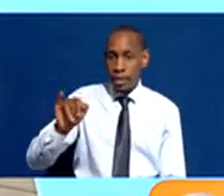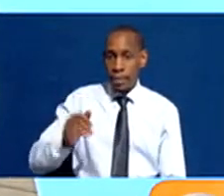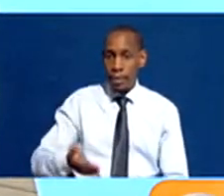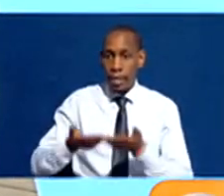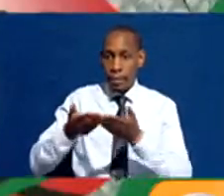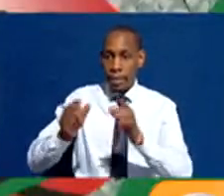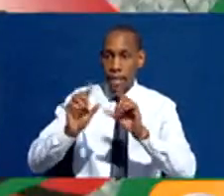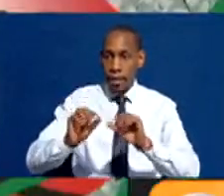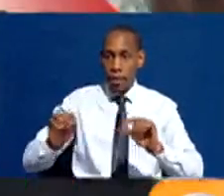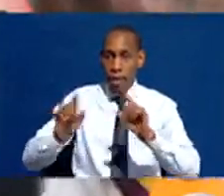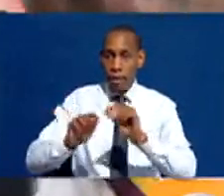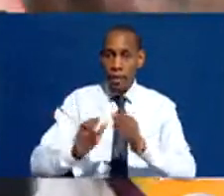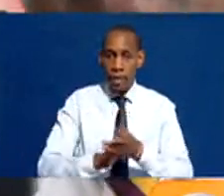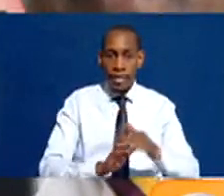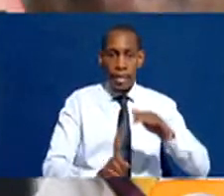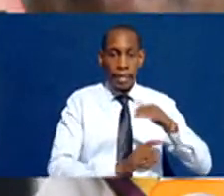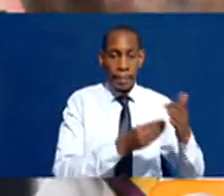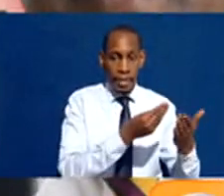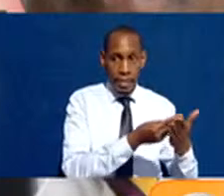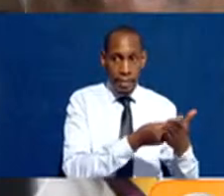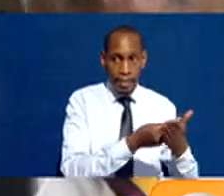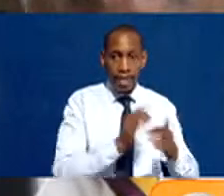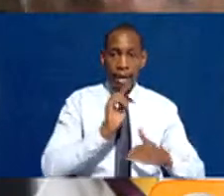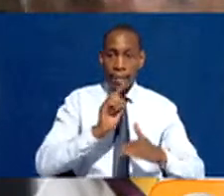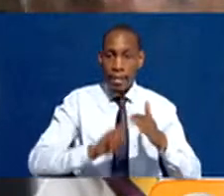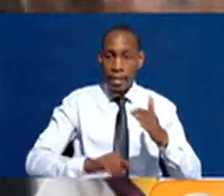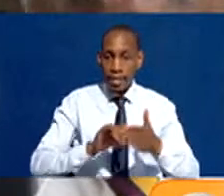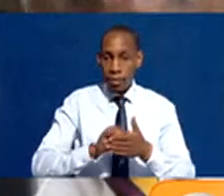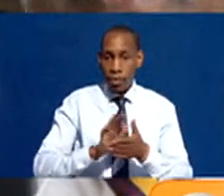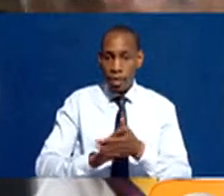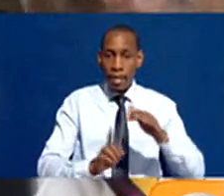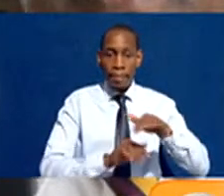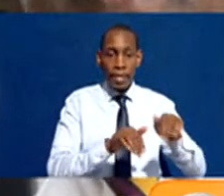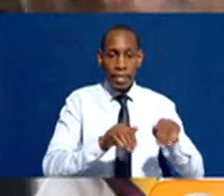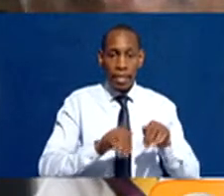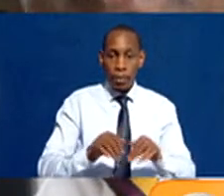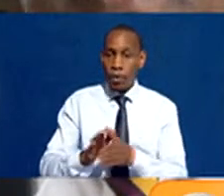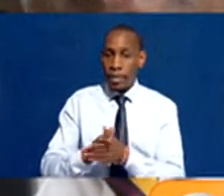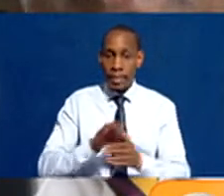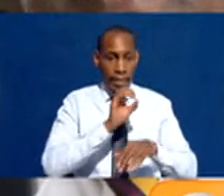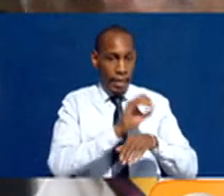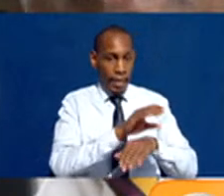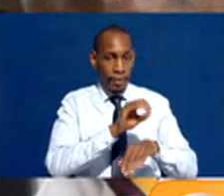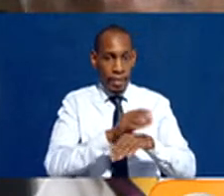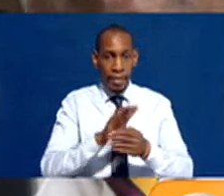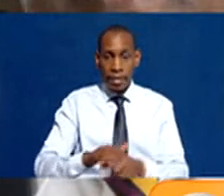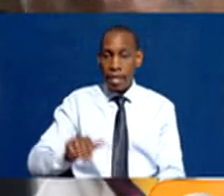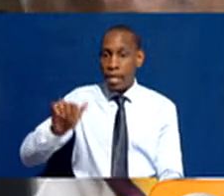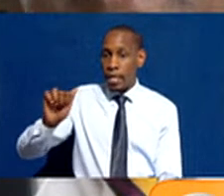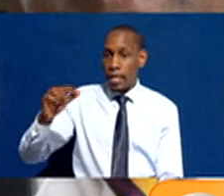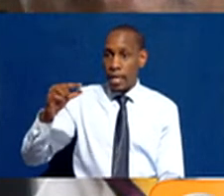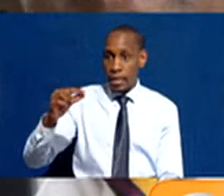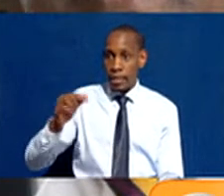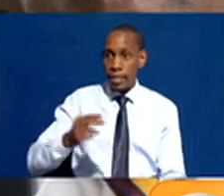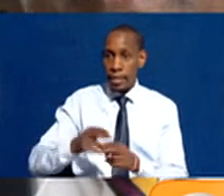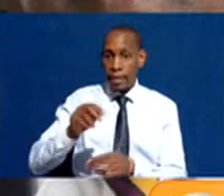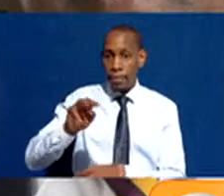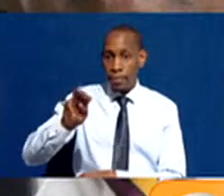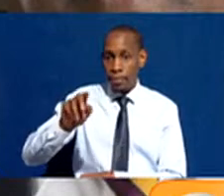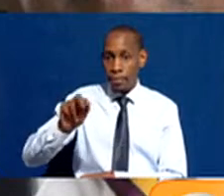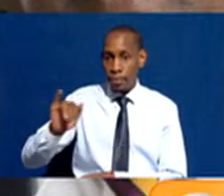akiwasilisha taarifa kutoka kwa wizara ya fedha, amesema kuwa wizara inasubiri ushauri kutoka kwa afisi ya mwanasheria mkuu Justin